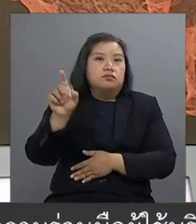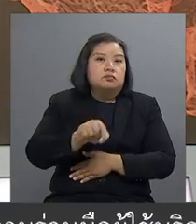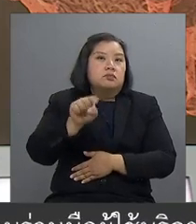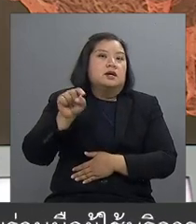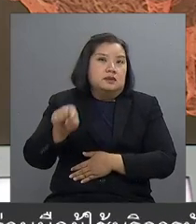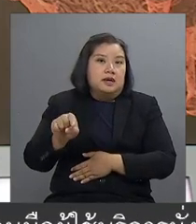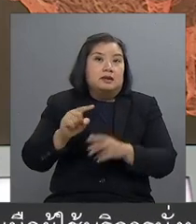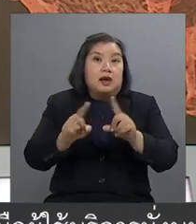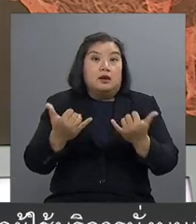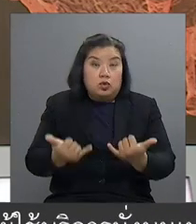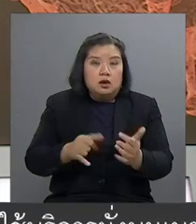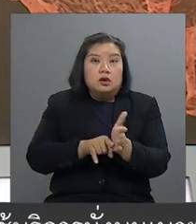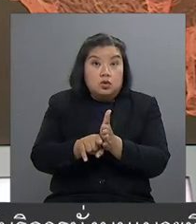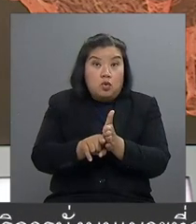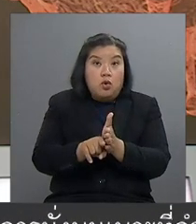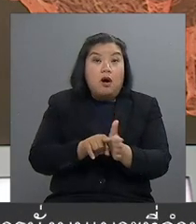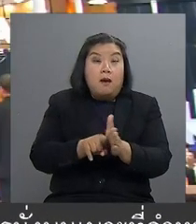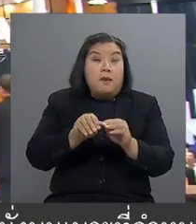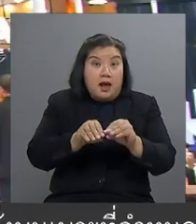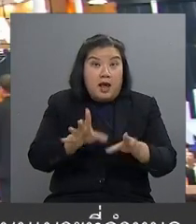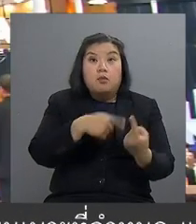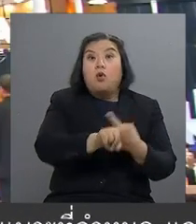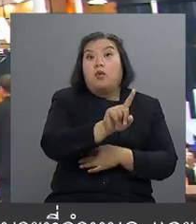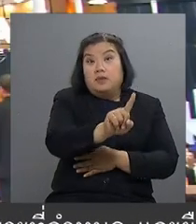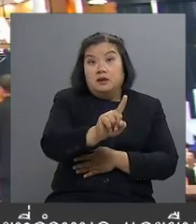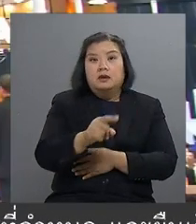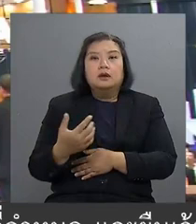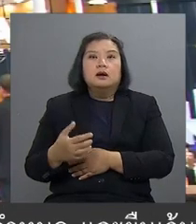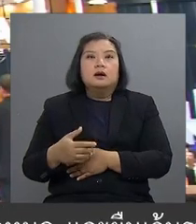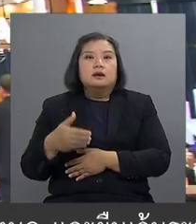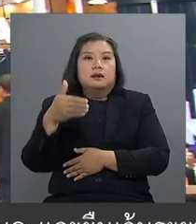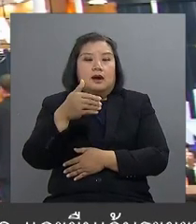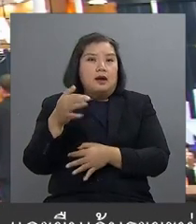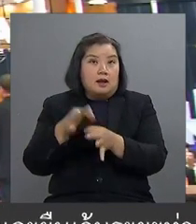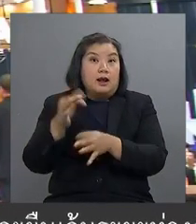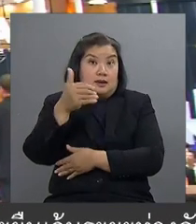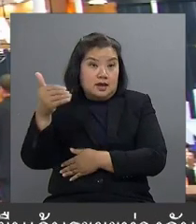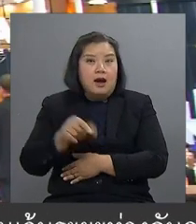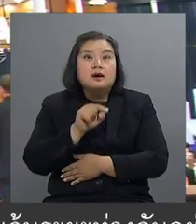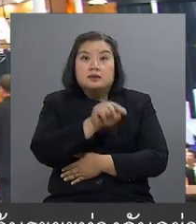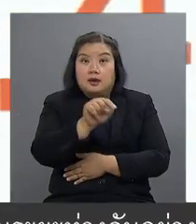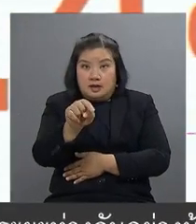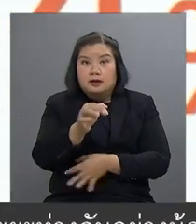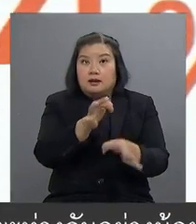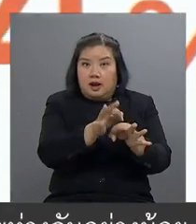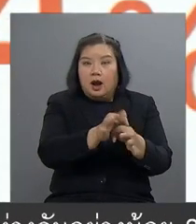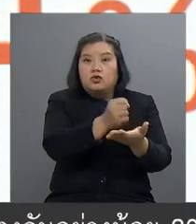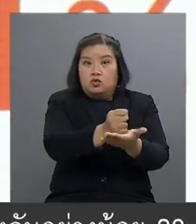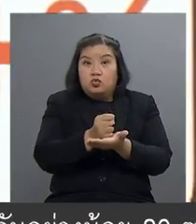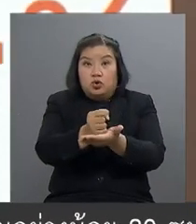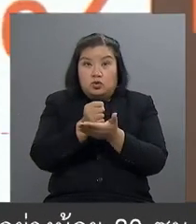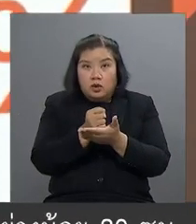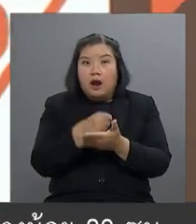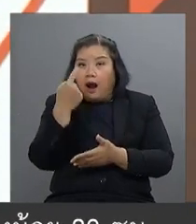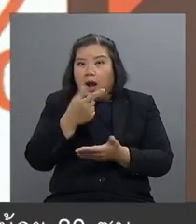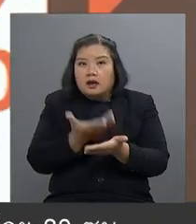ในช่วงรอบแรกนะแล้วก็แบงค์ชาติสั่งให้แบงค์รัฐแบงค์และพาณิชย์ต่างๆเนี่ยเข้ามาดูแลช่วยเหลือนะคะมาตรการ